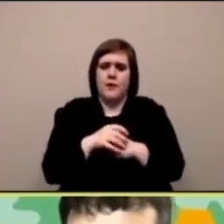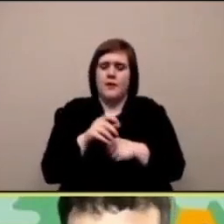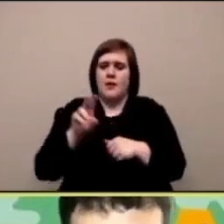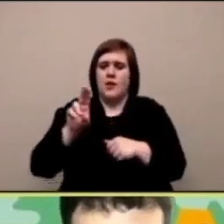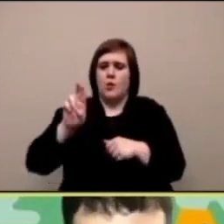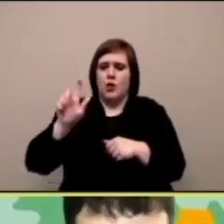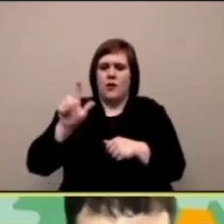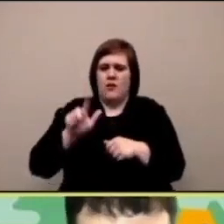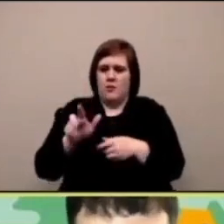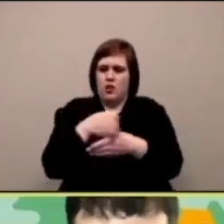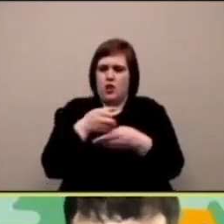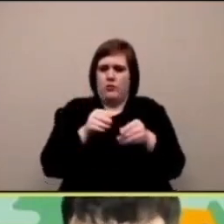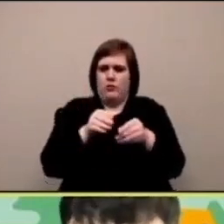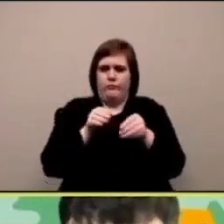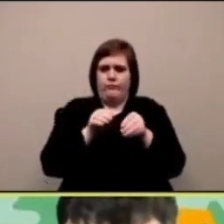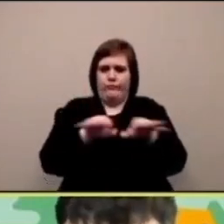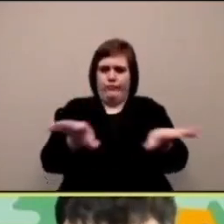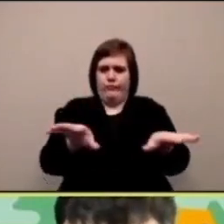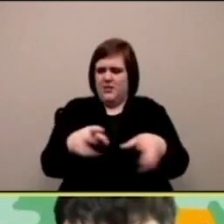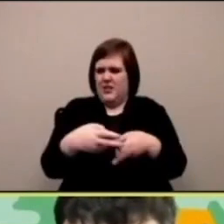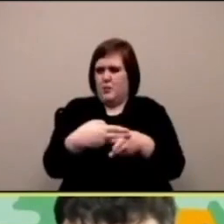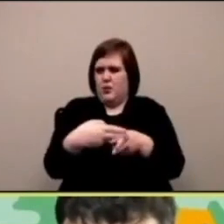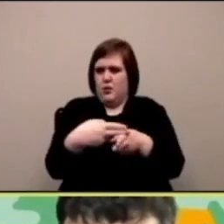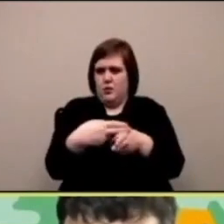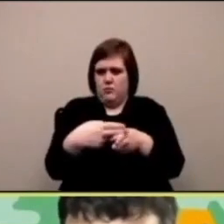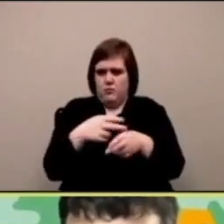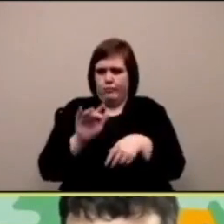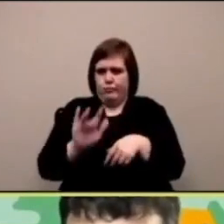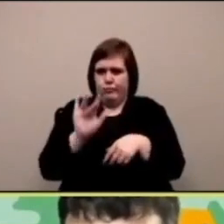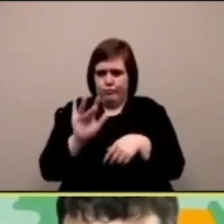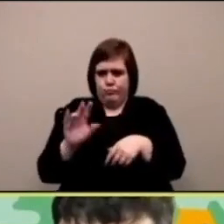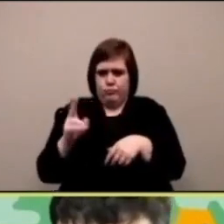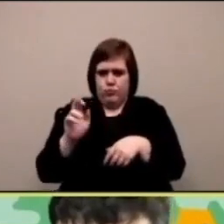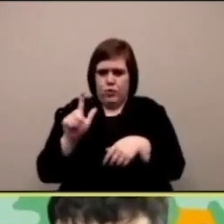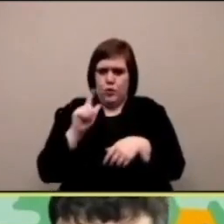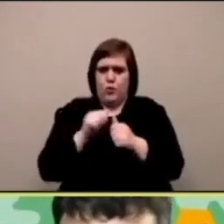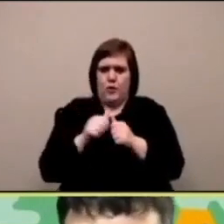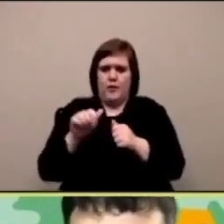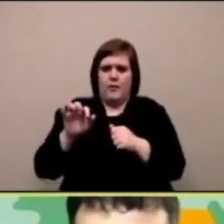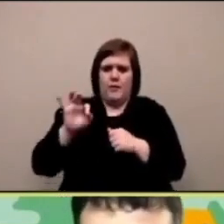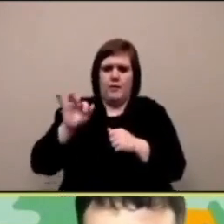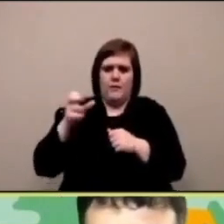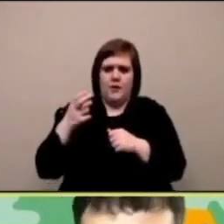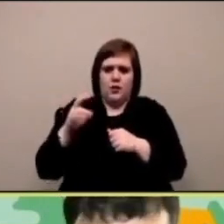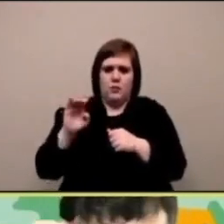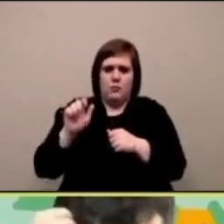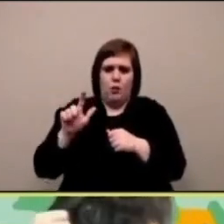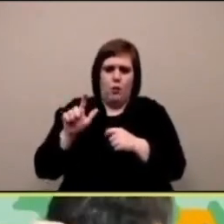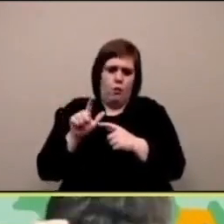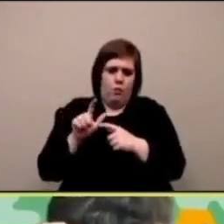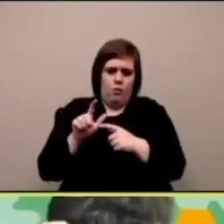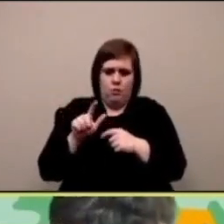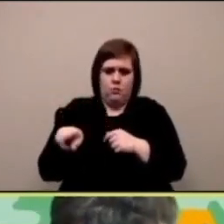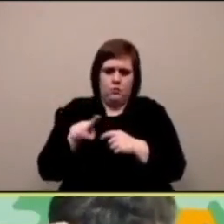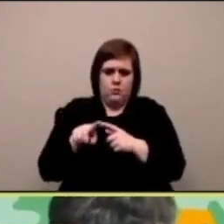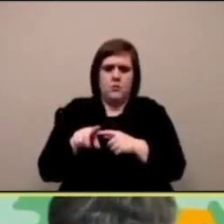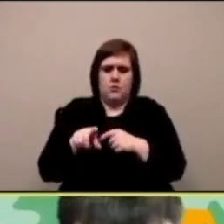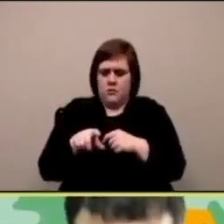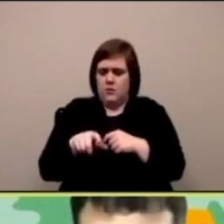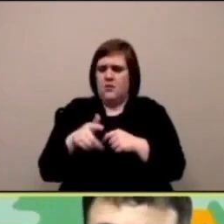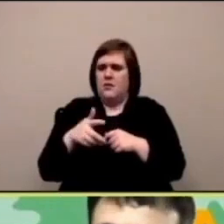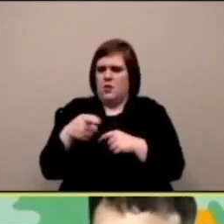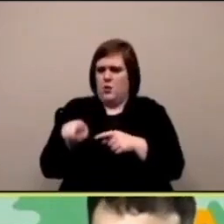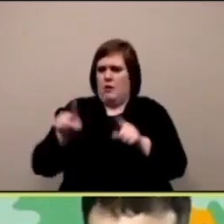いませんなので皆様に見せますけれどもまだ不安定ですのでご了承ください